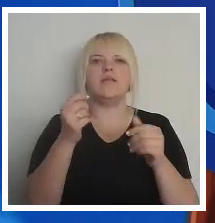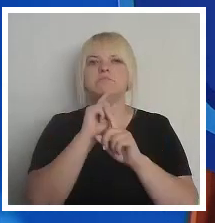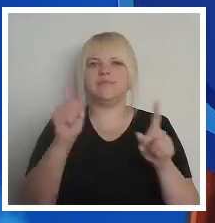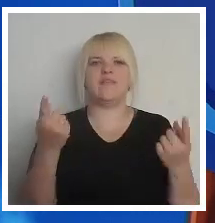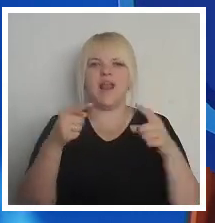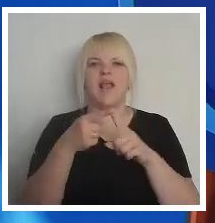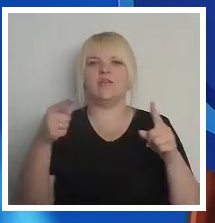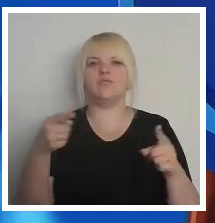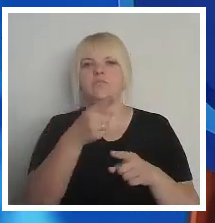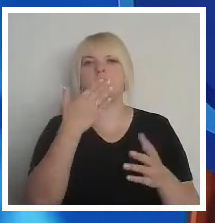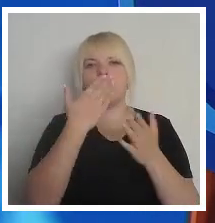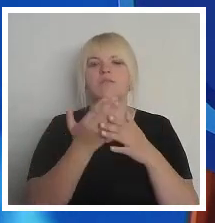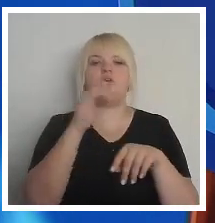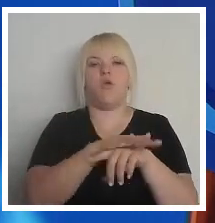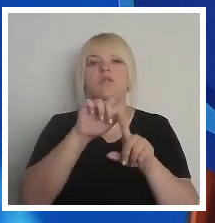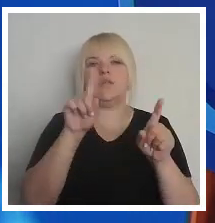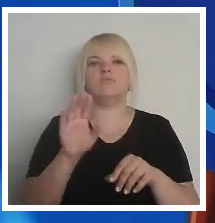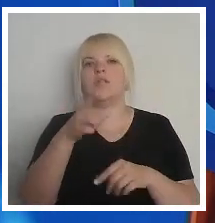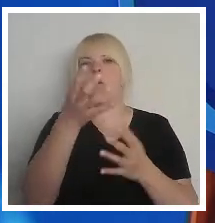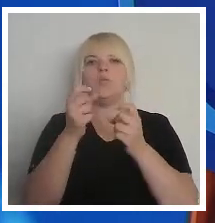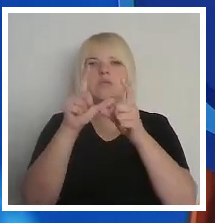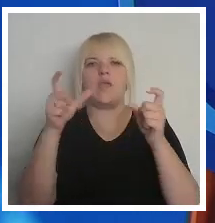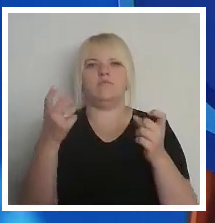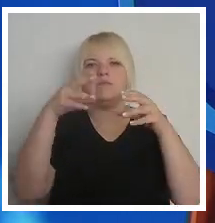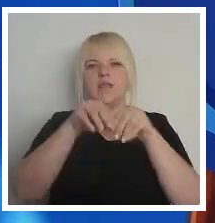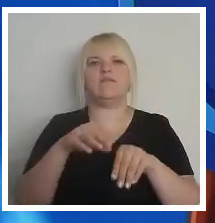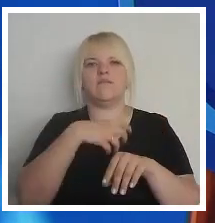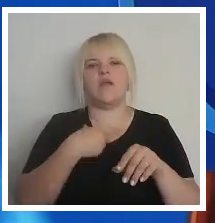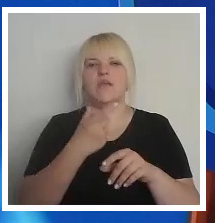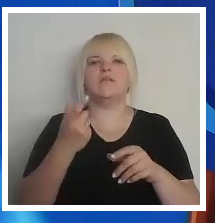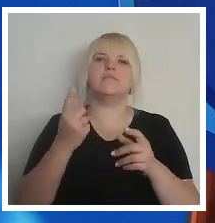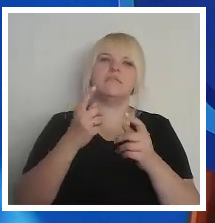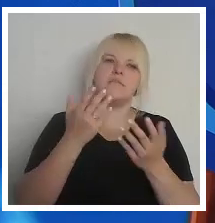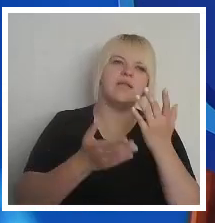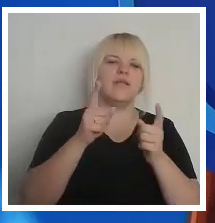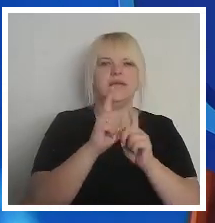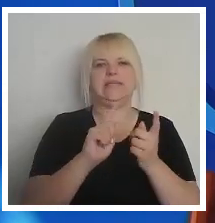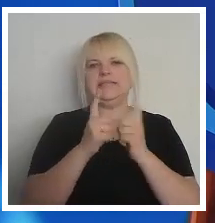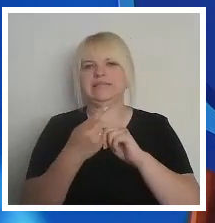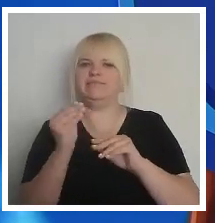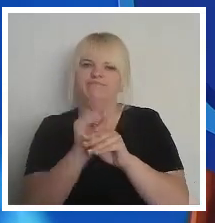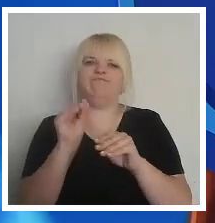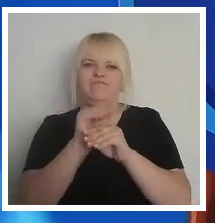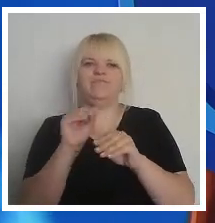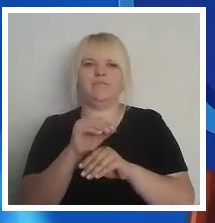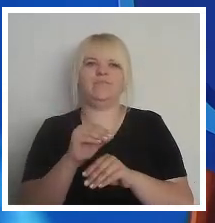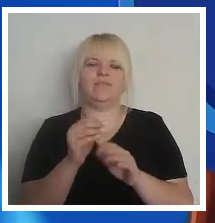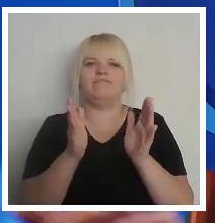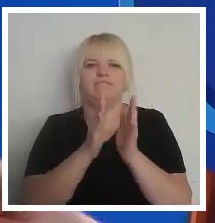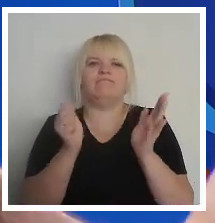ļoti konkrētu lietu, bet tev varbūt tajā uzņēmuma ietvaros ir jāspēj diversificēties, teiksim, kas agrāk bija varbūt tajā vienā izdevumā.